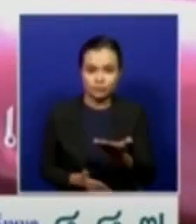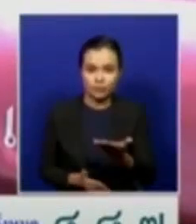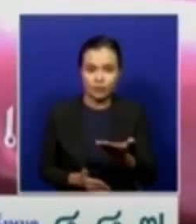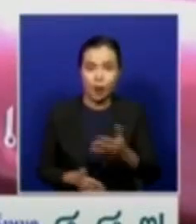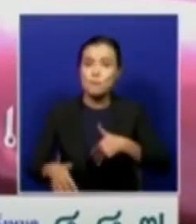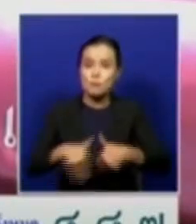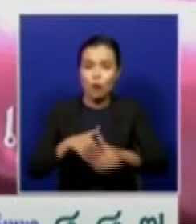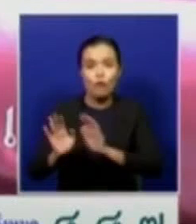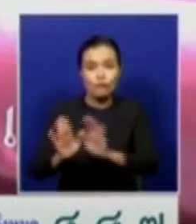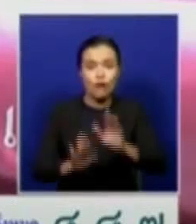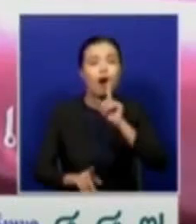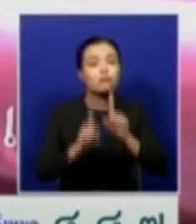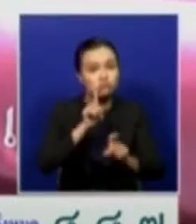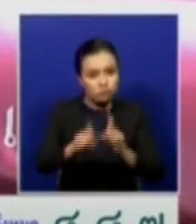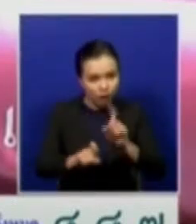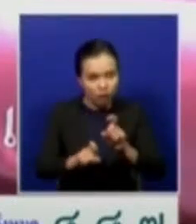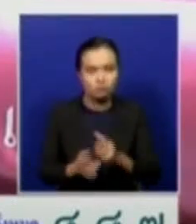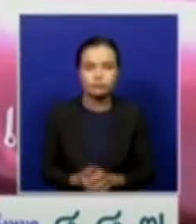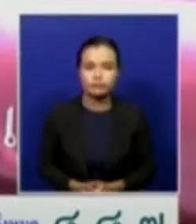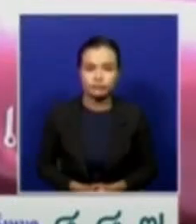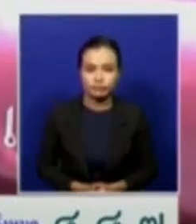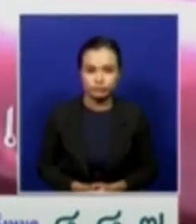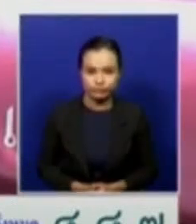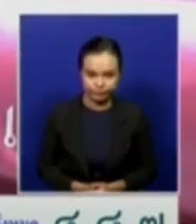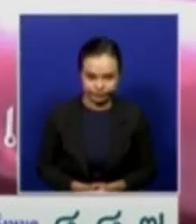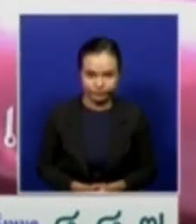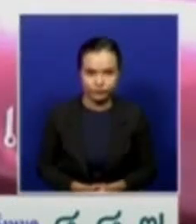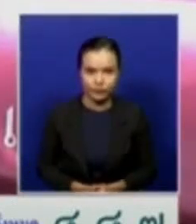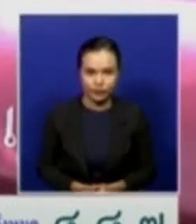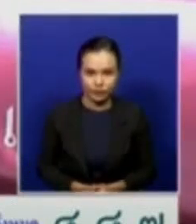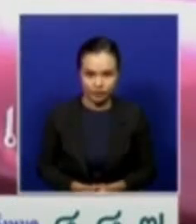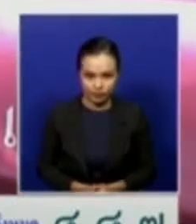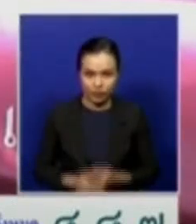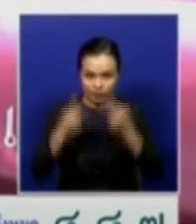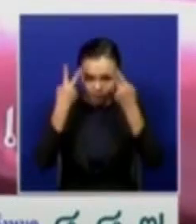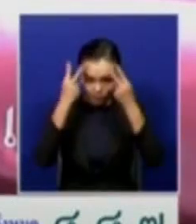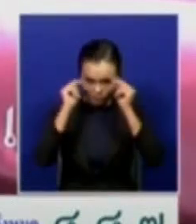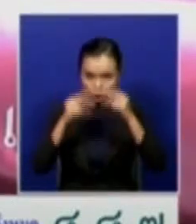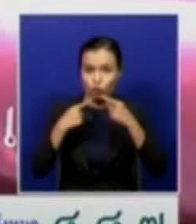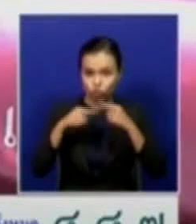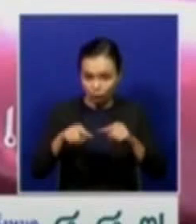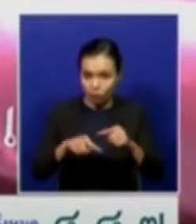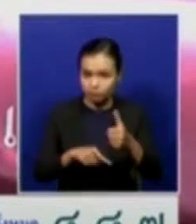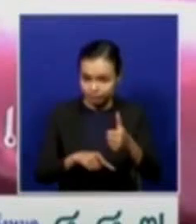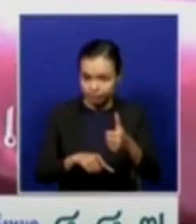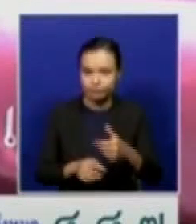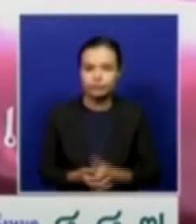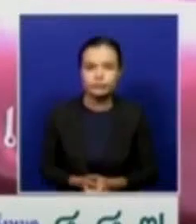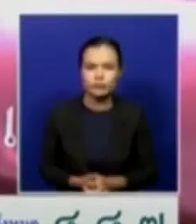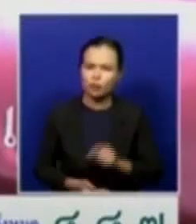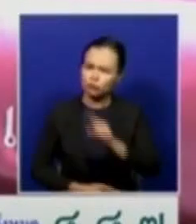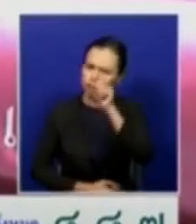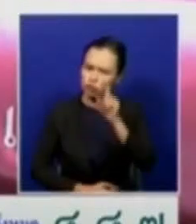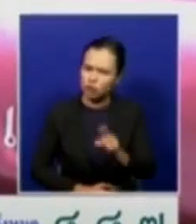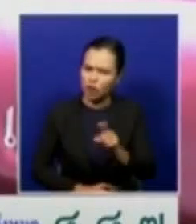นฝากมาถามครับท่านรัฐมนตรีสะดวกท่านนายกรัฐมนตรีสะดวกตอบนะครับคือเขาสงสัยว่าท่าน